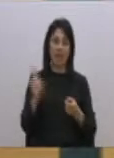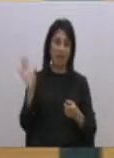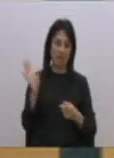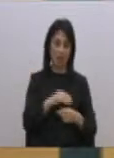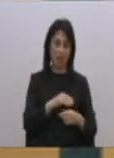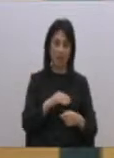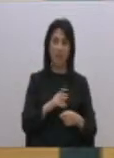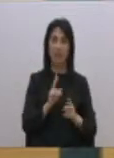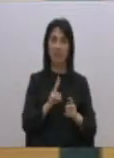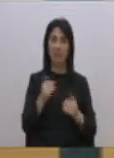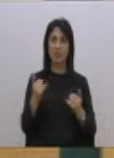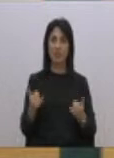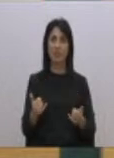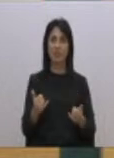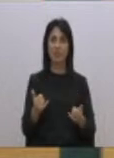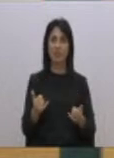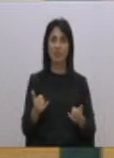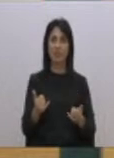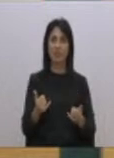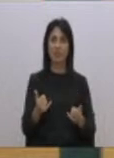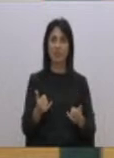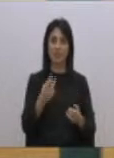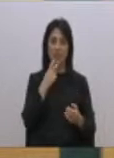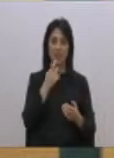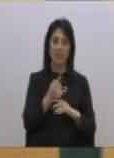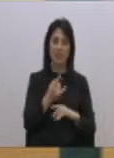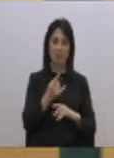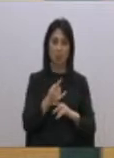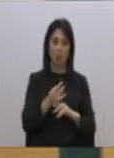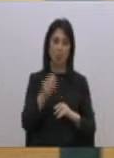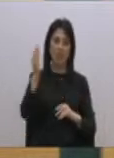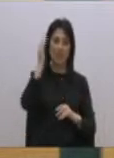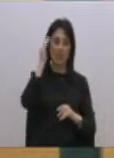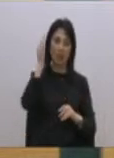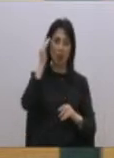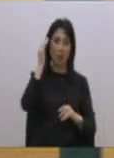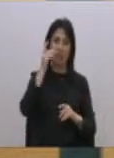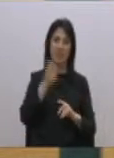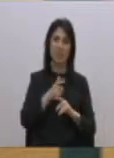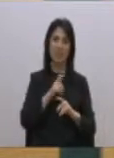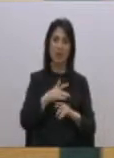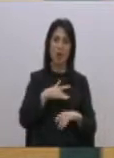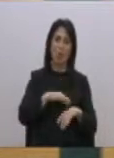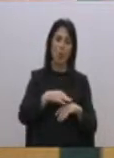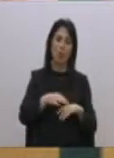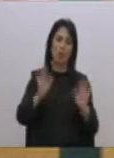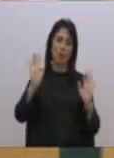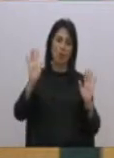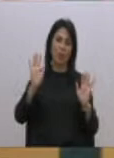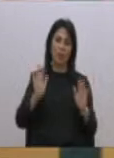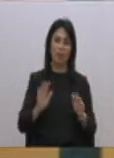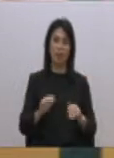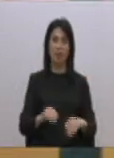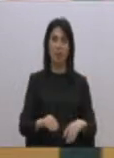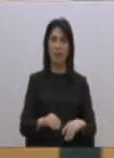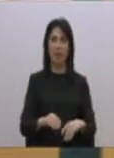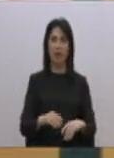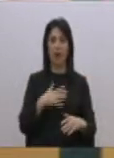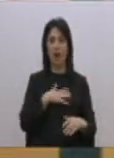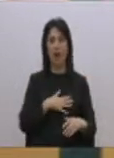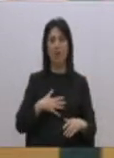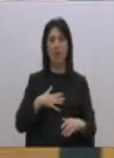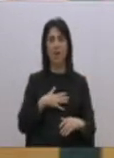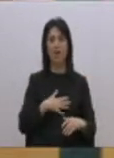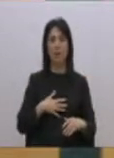ყველას, ვინც დღეს ცინიკურად ვითომ ძალიან სკივა და ადარდებს ის,